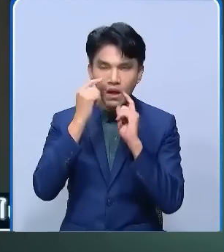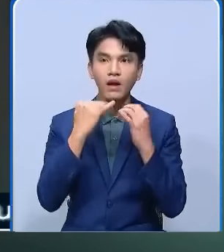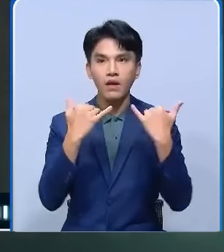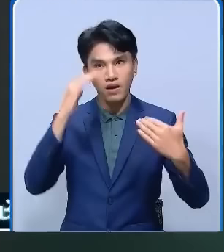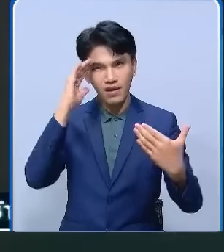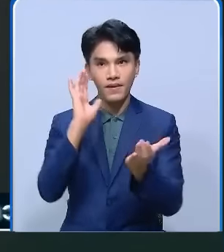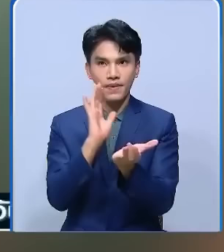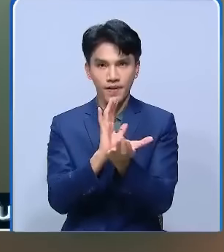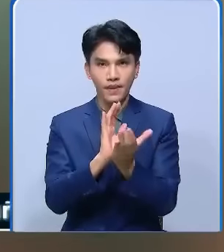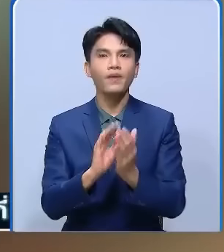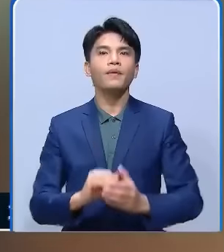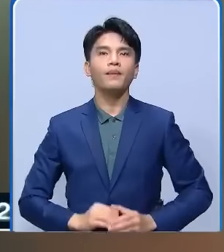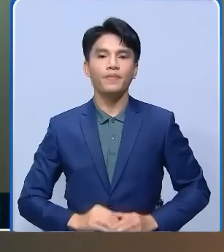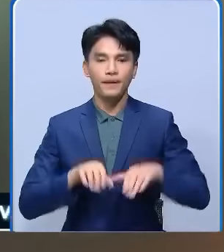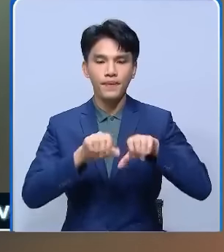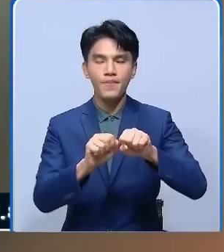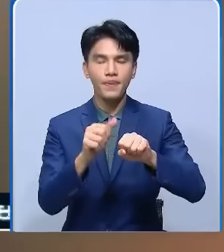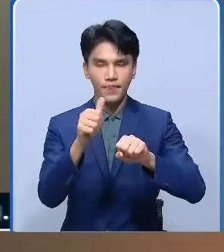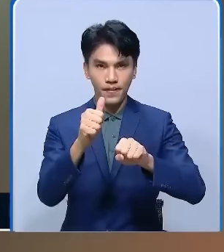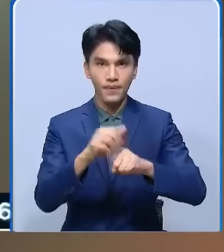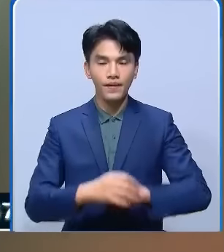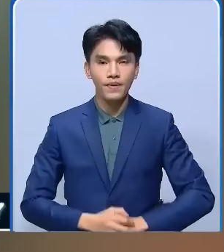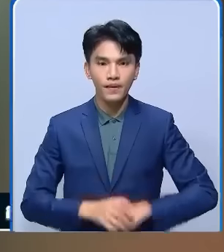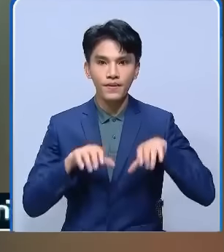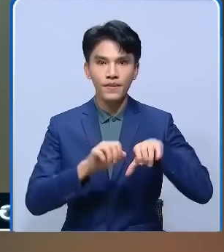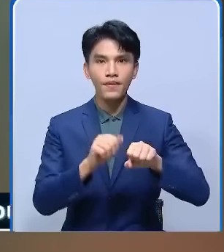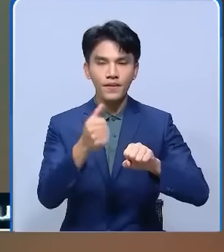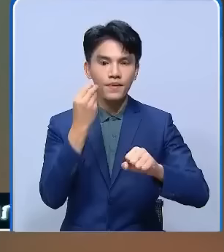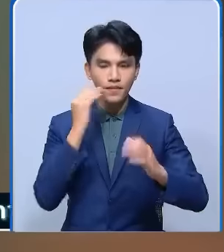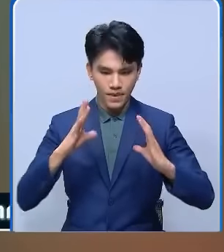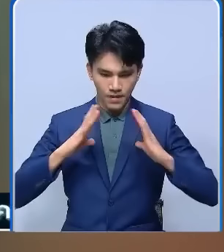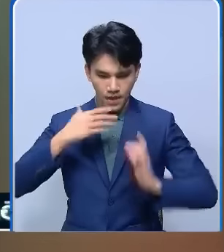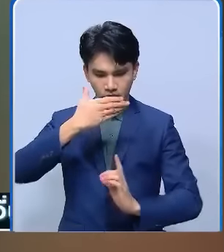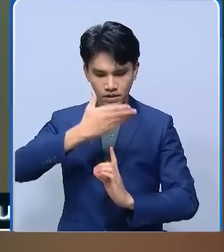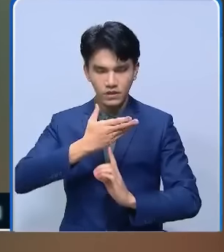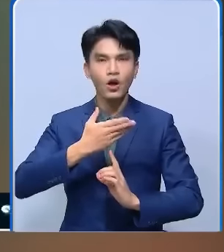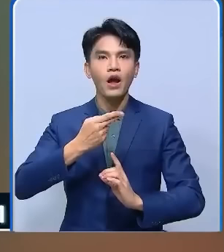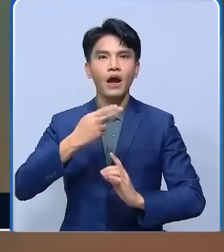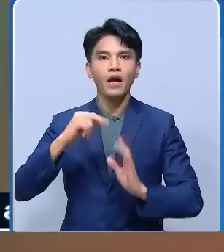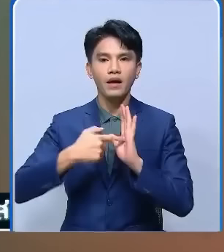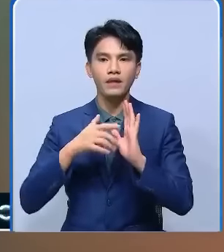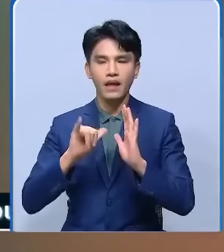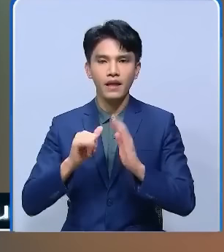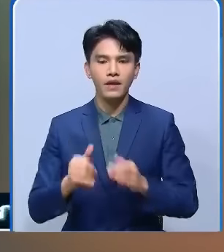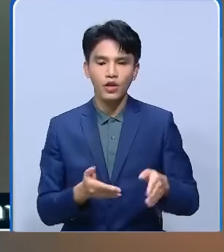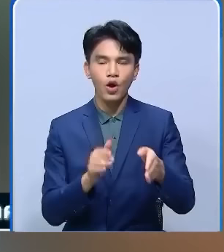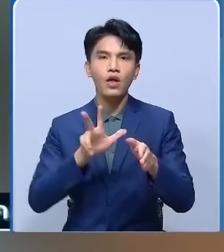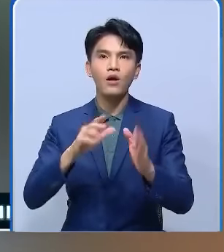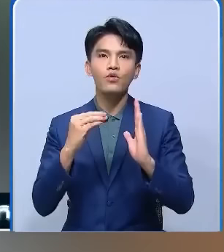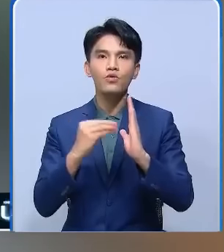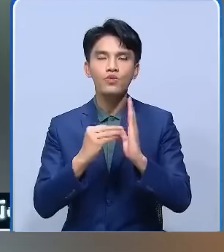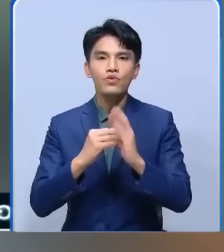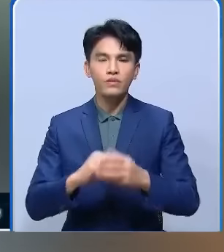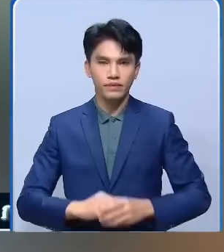ตำรวจสนมีนบุรีจับตัวไปไปจับได้ที่บ้านพักในซอยไทยราชนี่ล่ะค่ะเขตคลองสามวากรุงเทพ